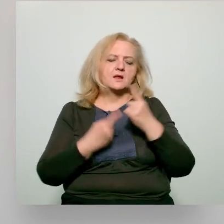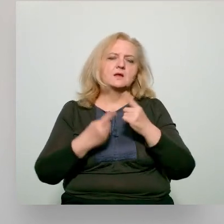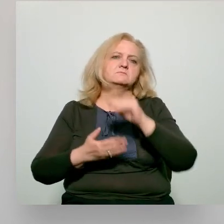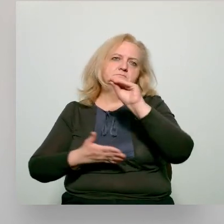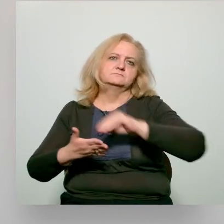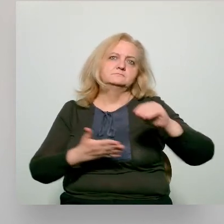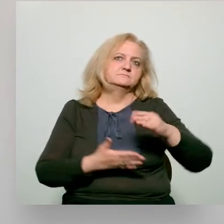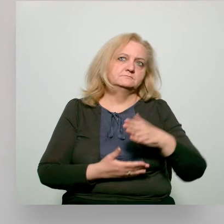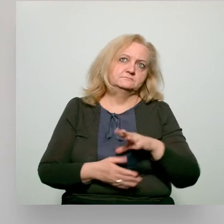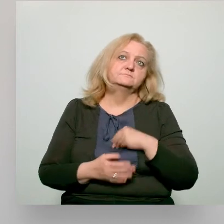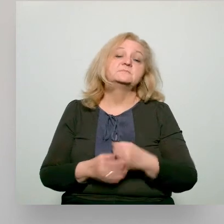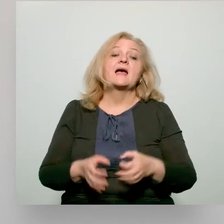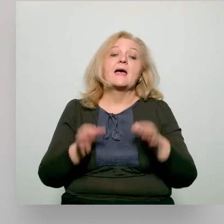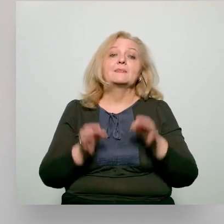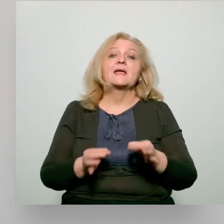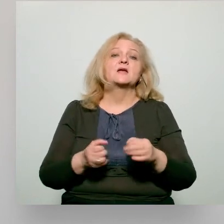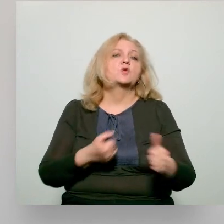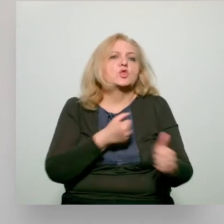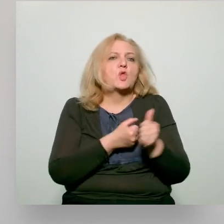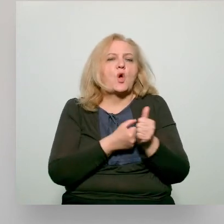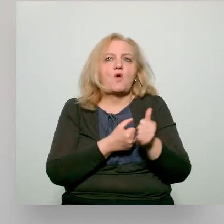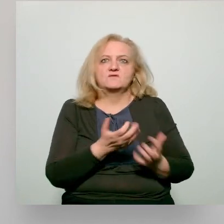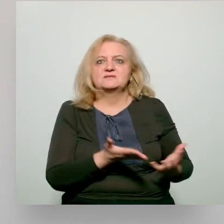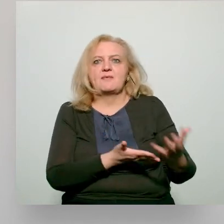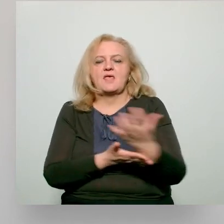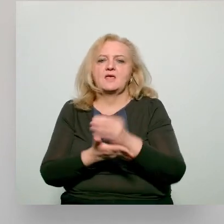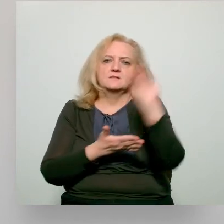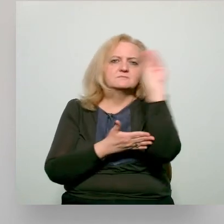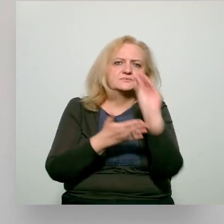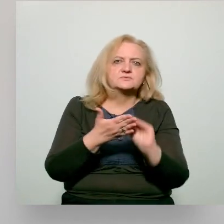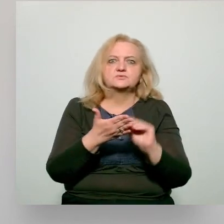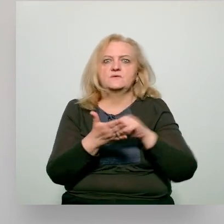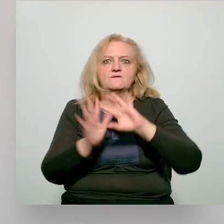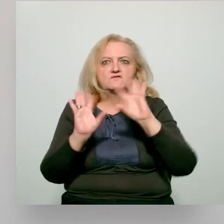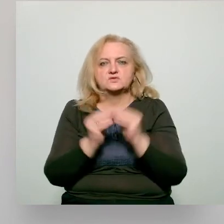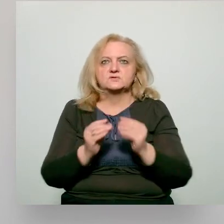to jest dokumentowanie wydarzeń. Piszę eseje,